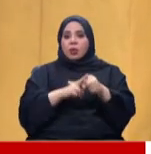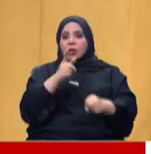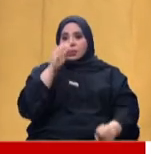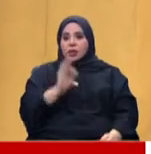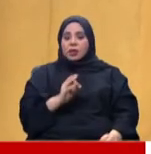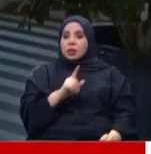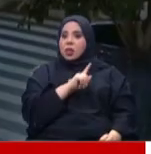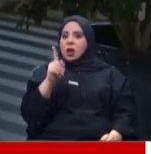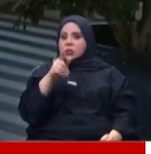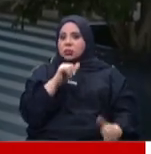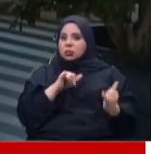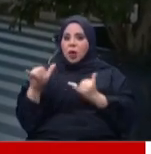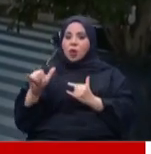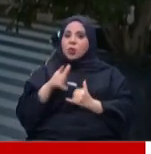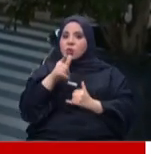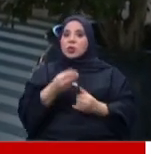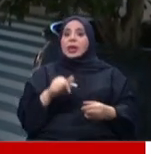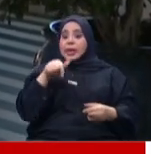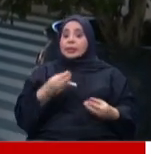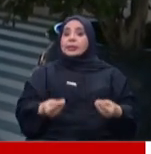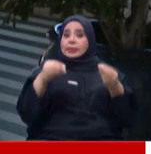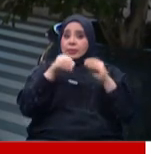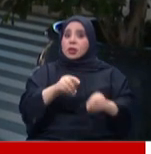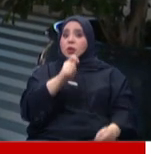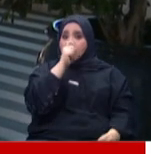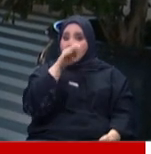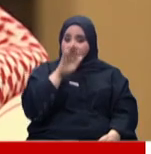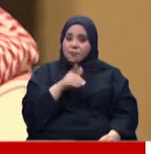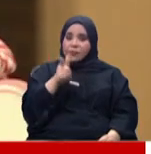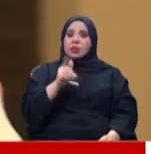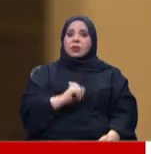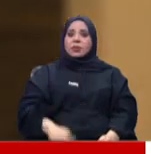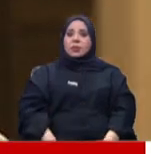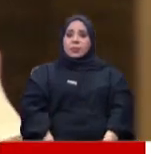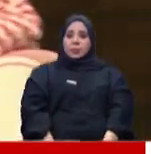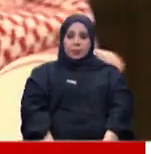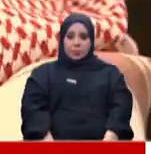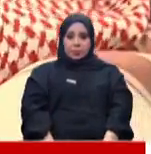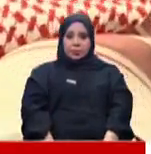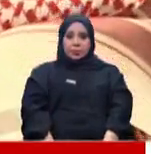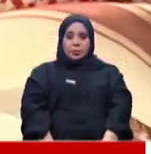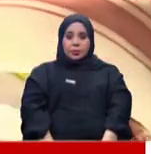مؤكدة عدم التهاون في فرض العقوبات اللازمة على مرتكبي المخالفات التجارية.